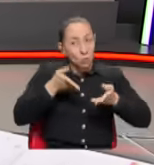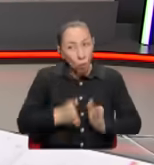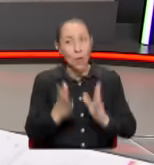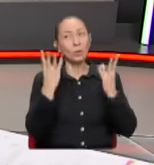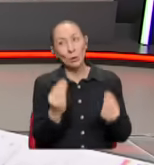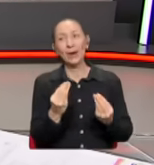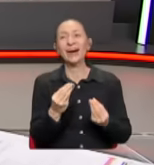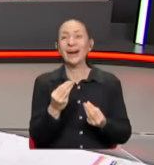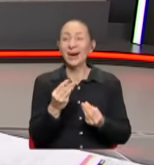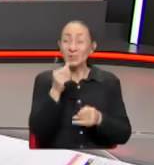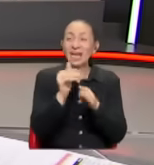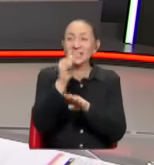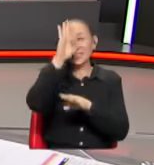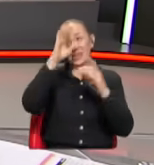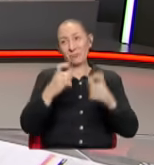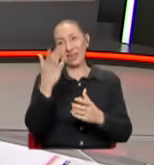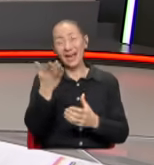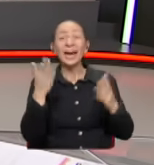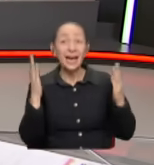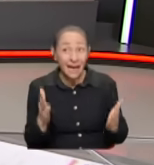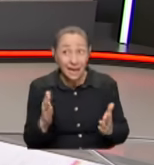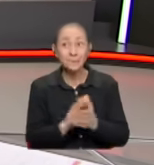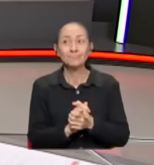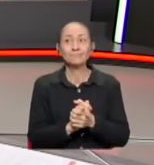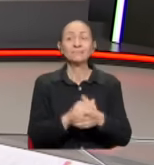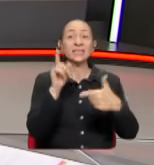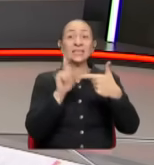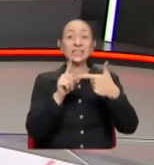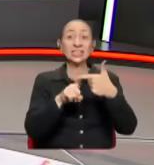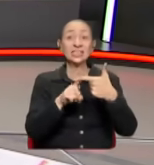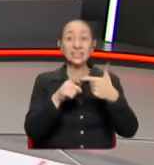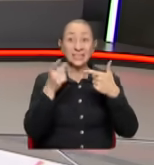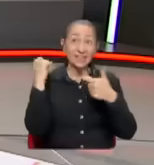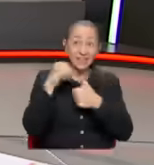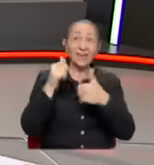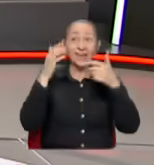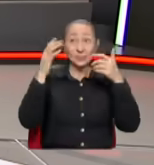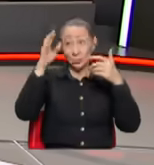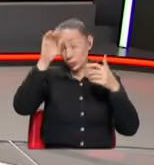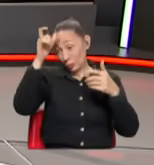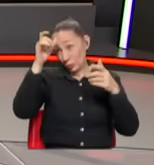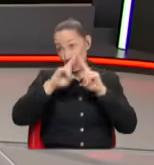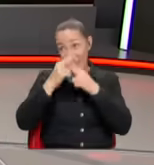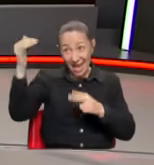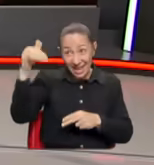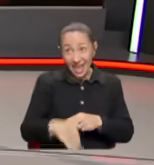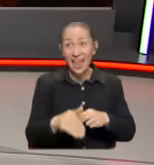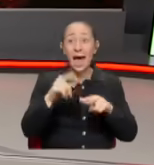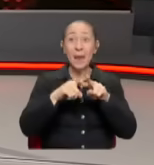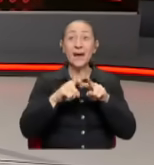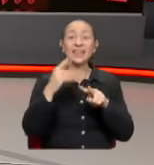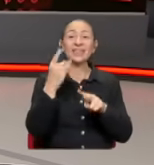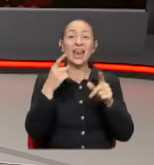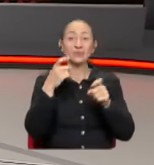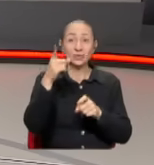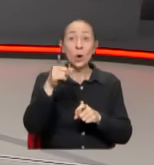da oluyor. Onu da yaşadık İstanbul'da. Ha, ikinci kez dünyaya gelen Alper Gezer Avcı'ya geldik